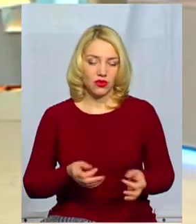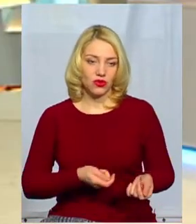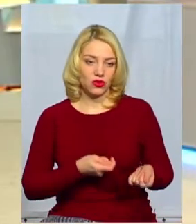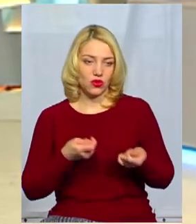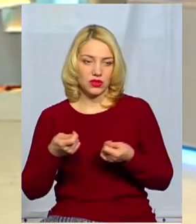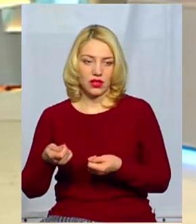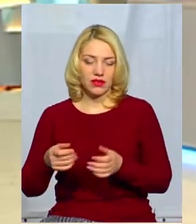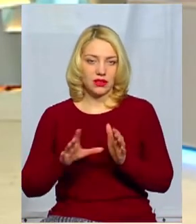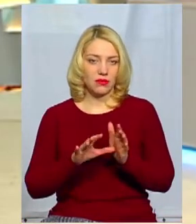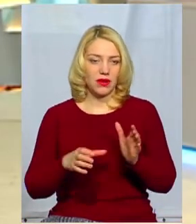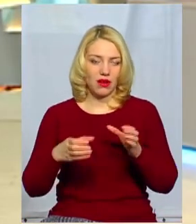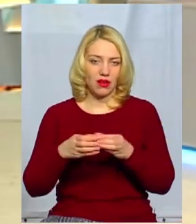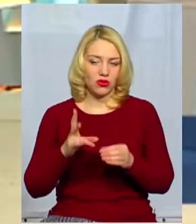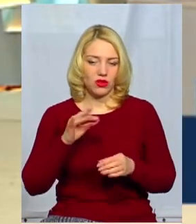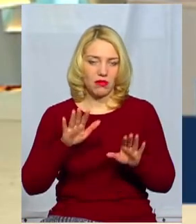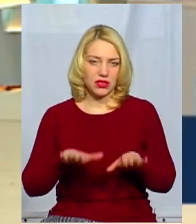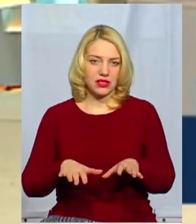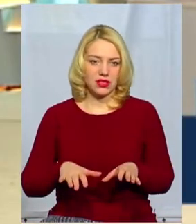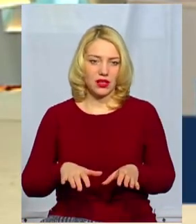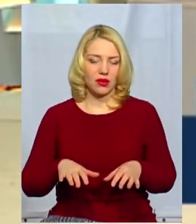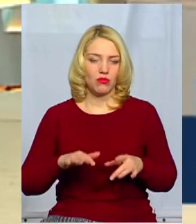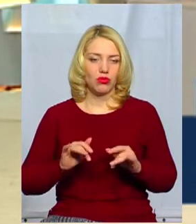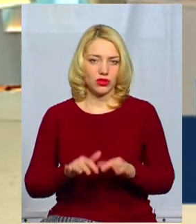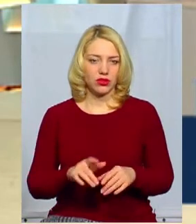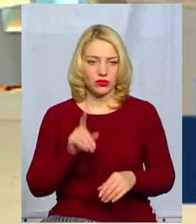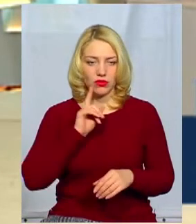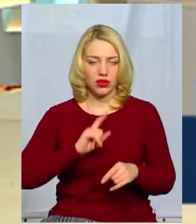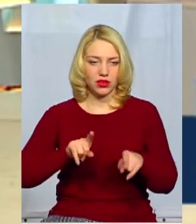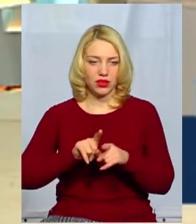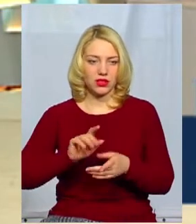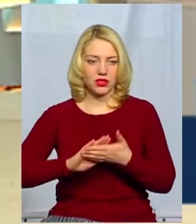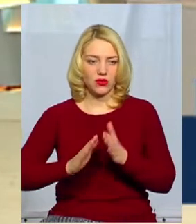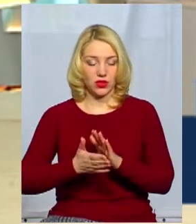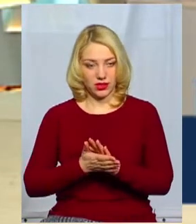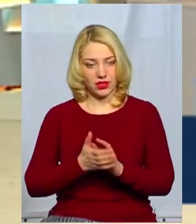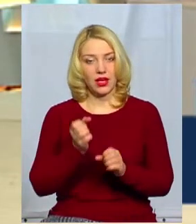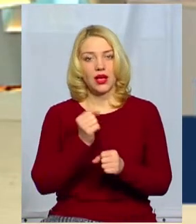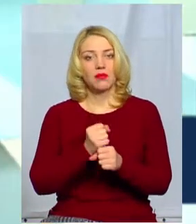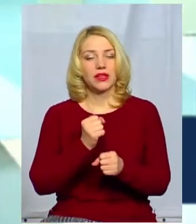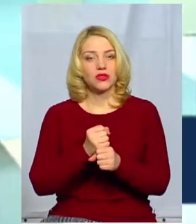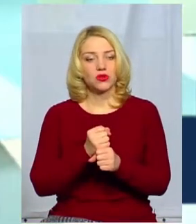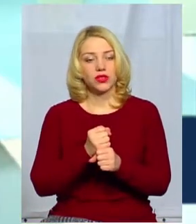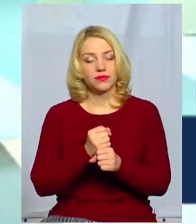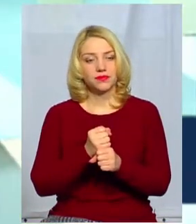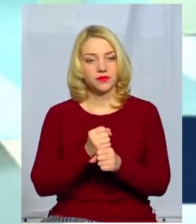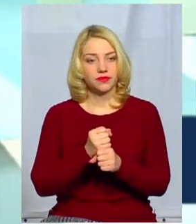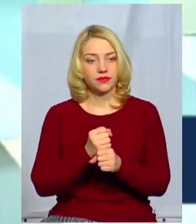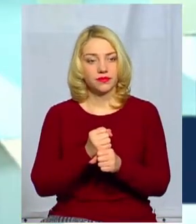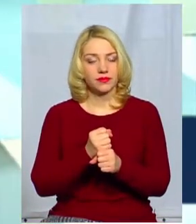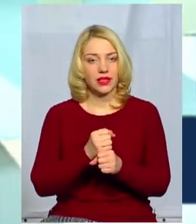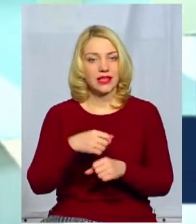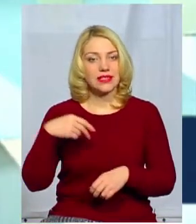доставити бригаду до місця події. Поки що ця ситуація працює